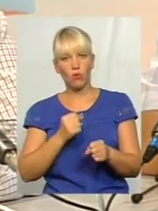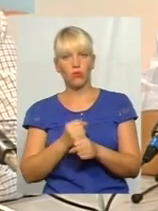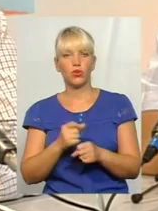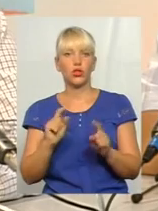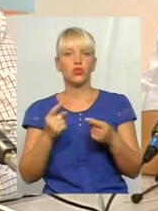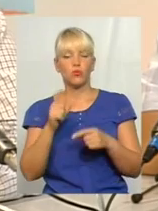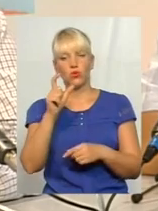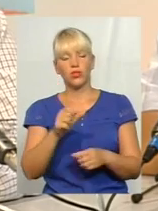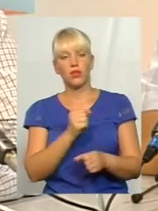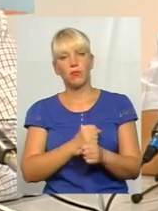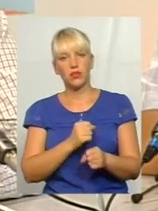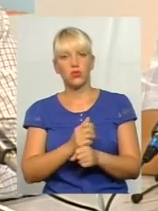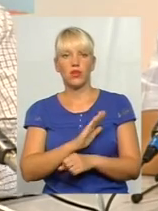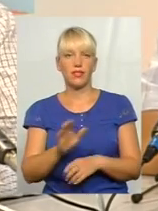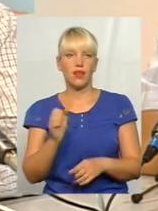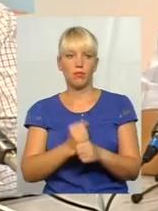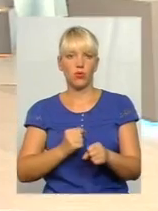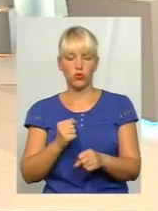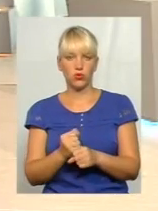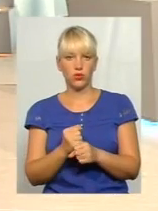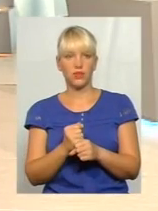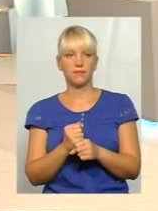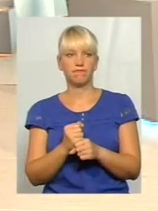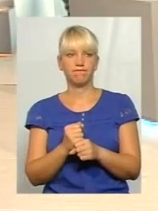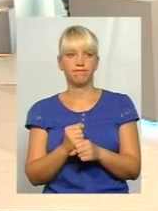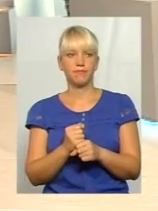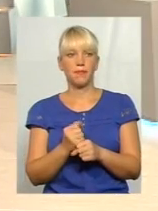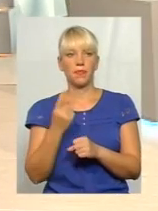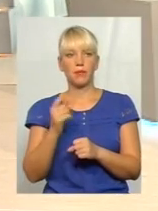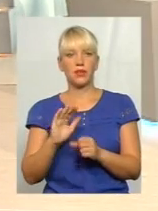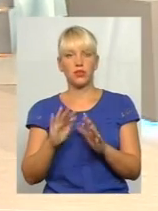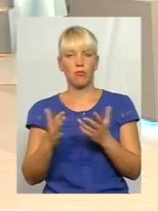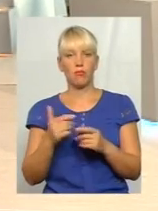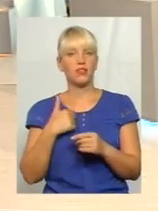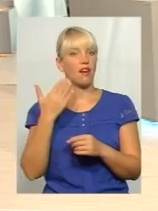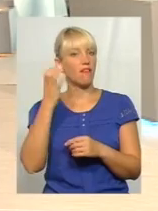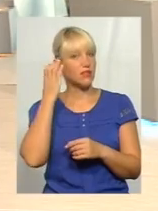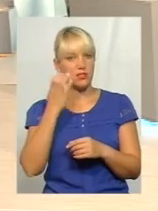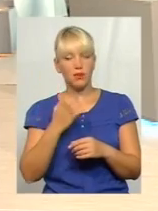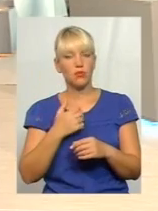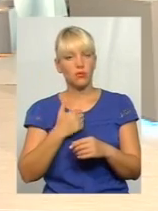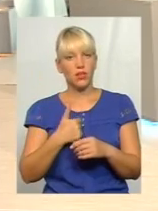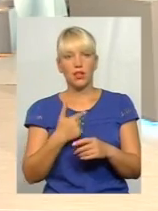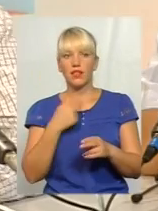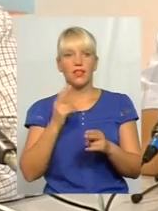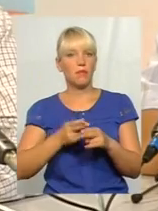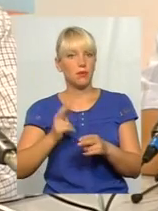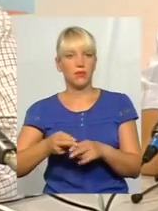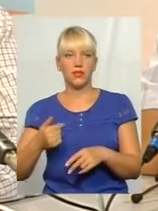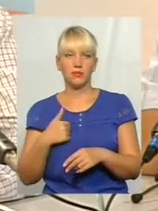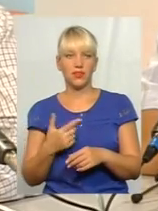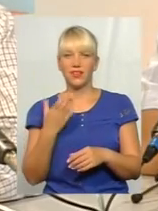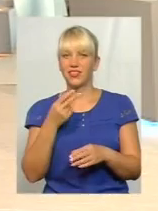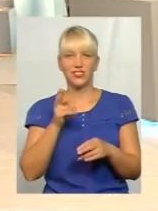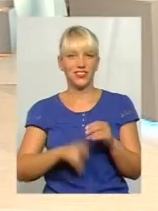чи не працює перший моментдге я хочу звернути вавате я вас не перебивав я дослухав вас Ну я ще не закінчив говорити Андрій